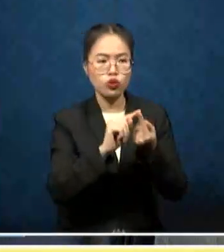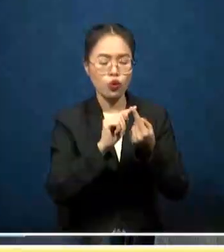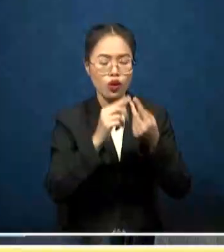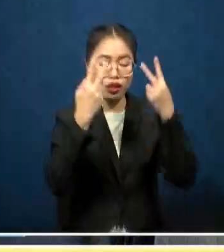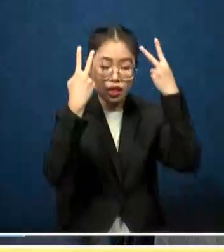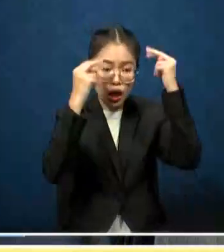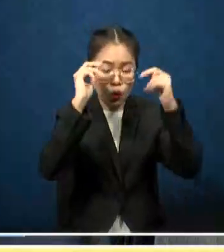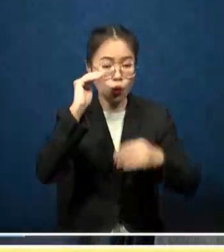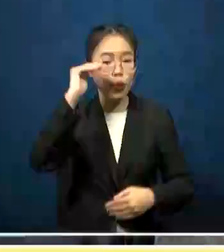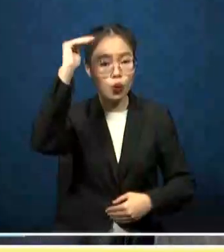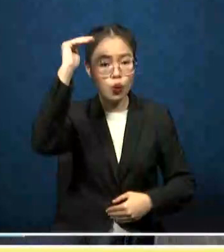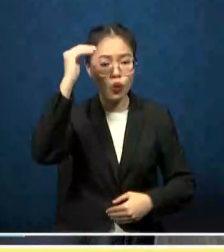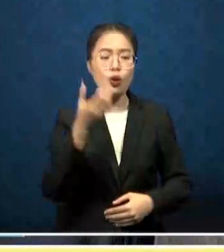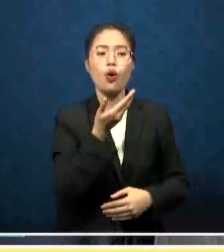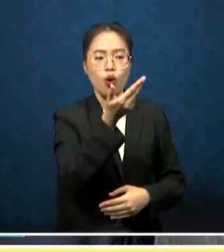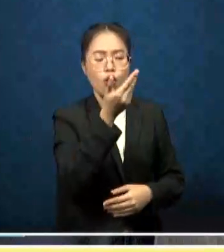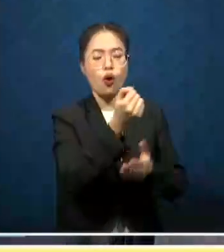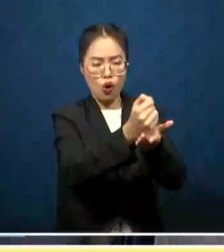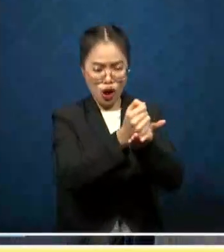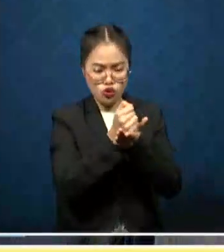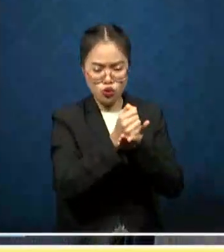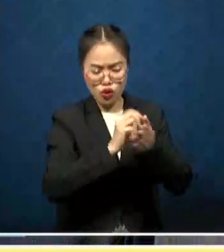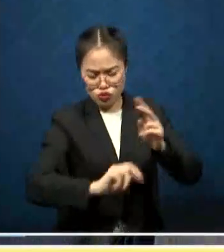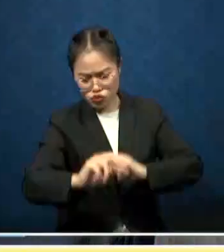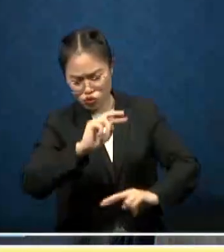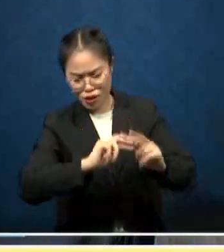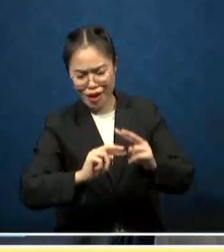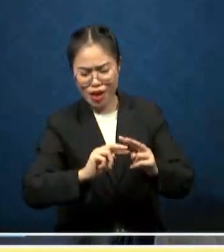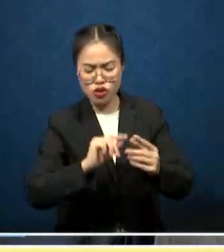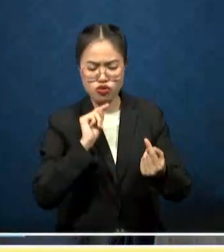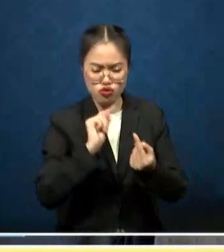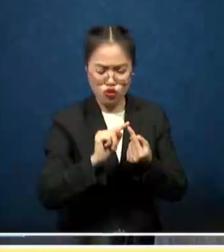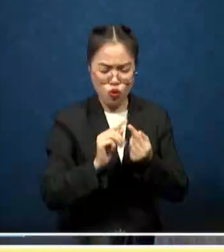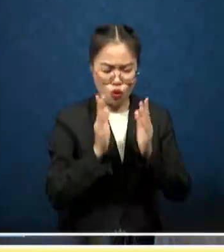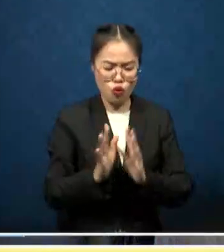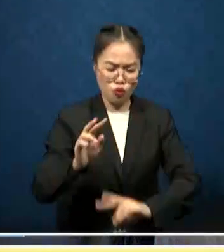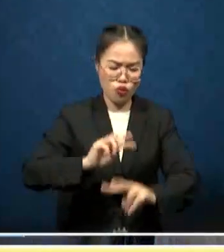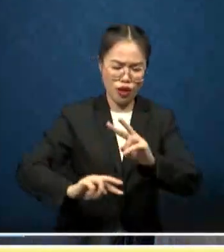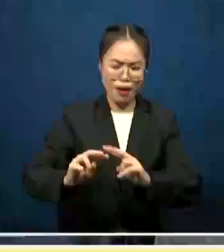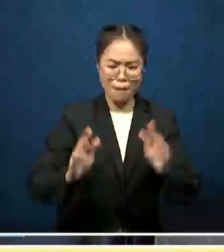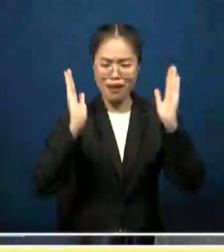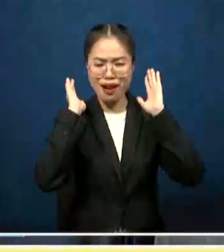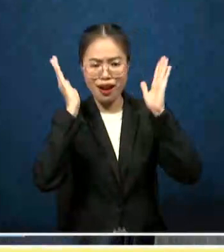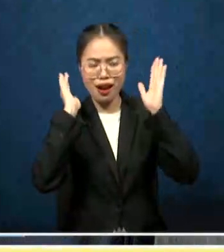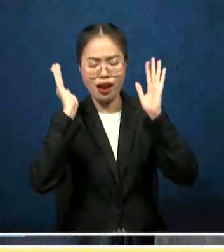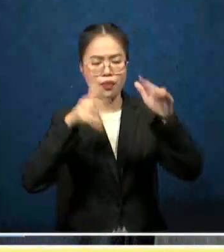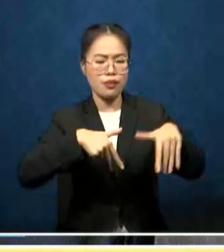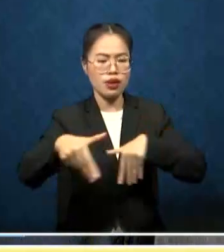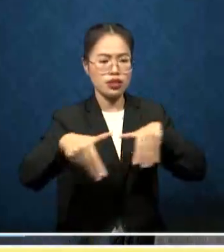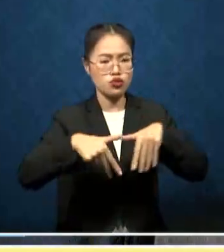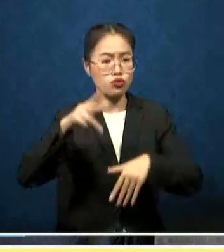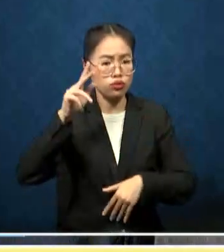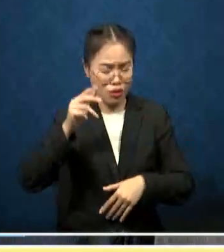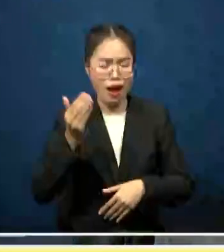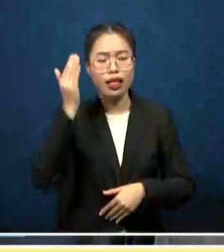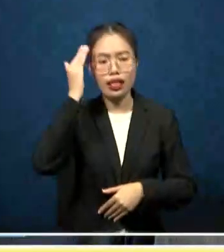รัฐมนตรีขอให้กำชับเจ้าหน้าที่ของรัฐและทุกกรมกองกระทรวงประชาสัมพันธ์ให้ประชาชนได้รับทราบให้มากยิ่ง